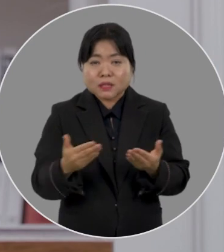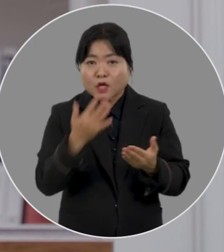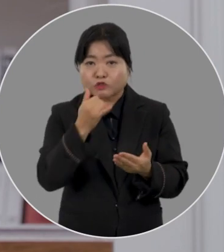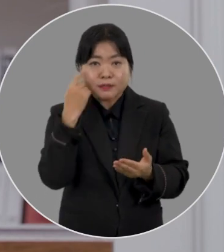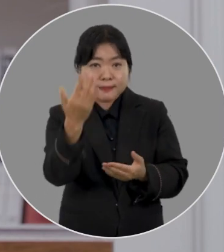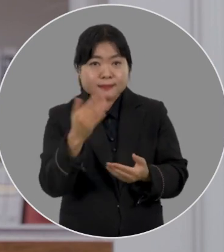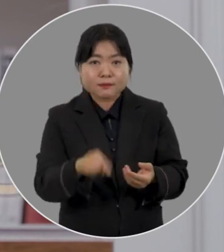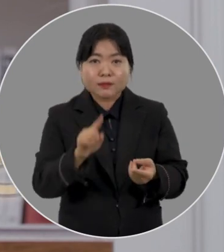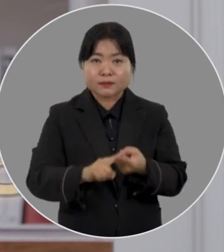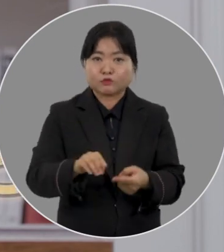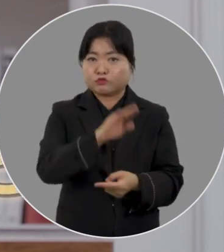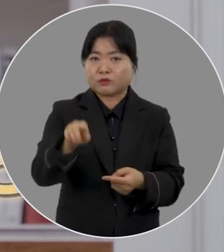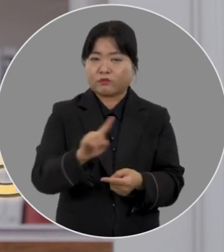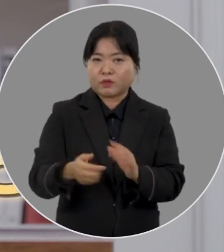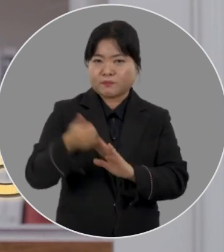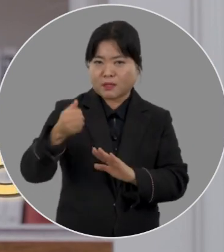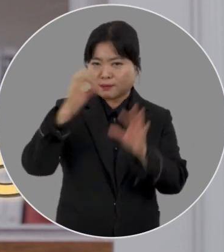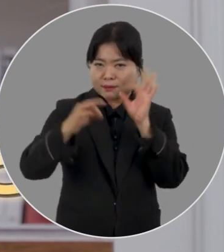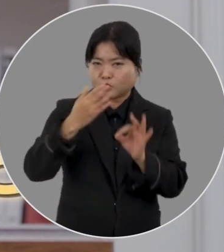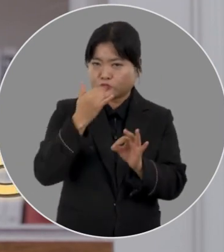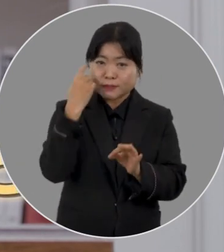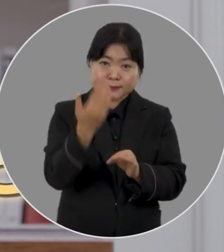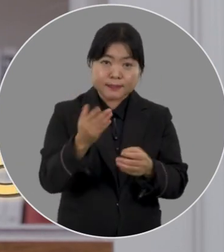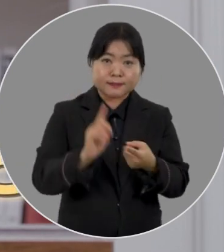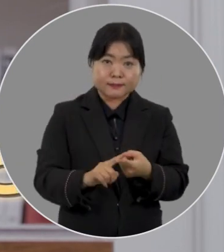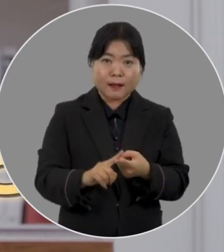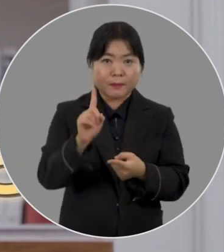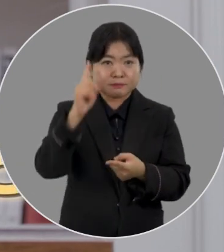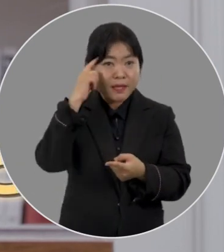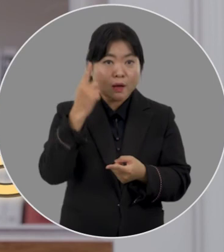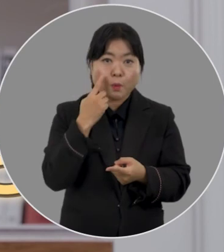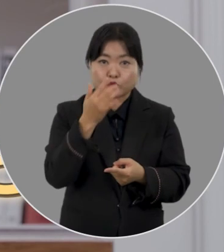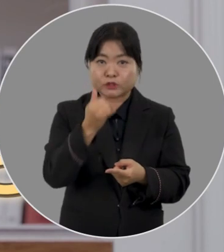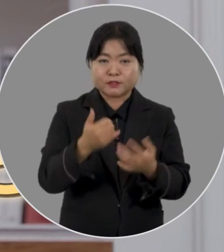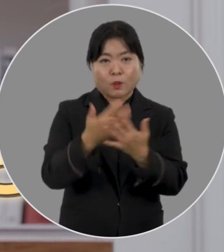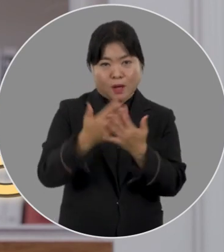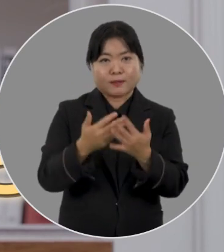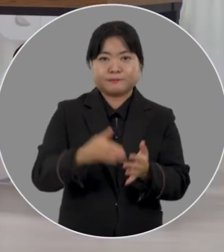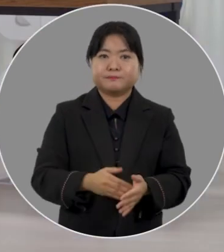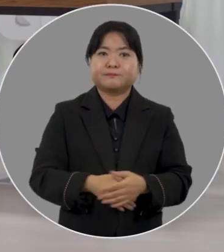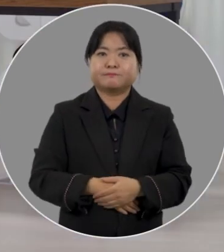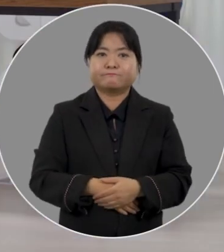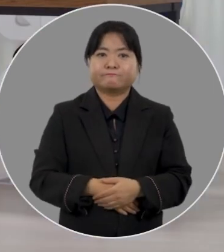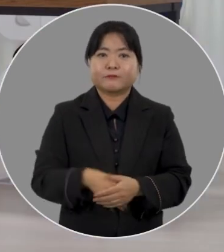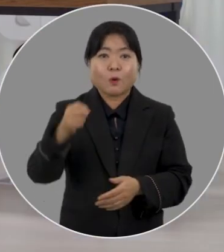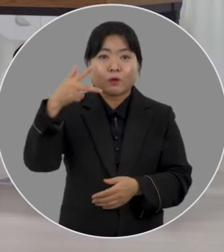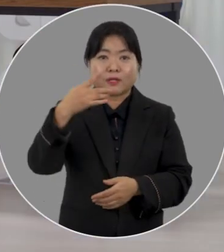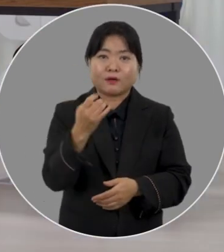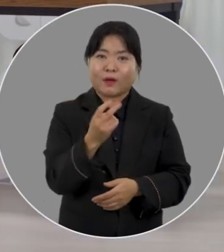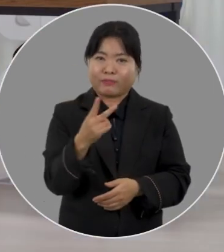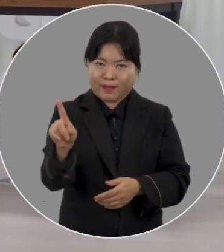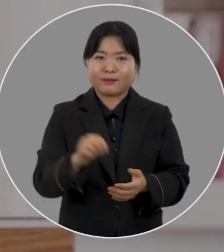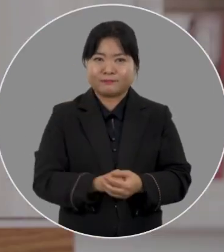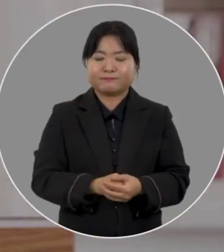수 있었는지, 그리고 거기에서 우리는 어떤 희망을 찾아야 하는지에 대해서 한 번쯤 생각해 볼 수 있는 영화라고 생각됩니다. 네. 호텔